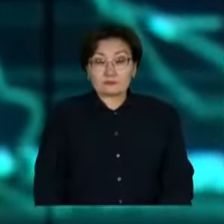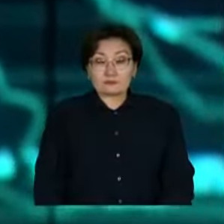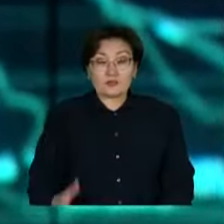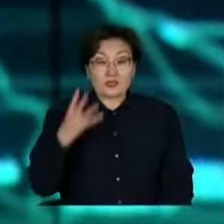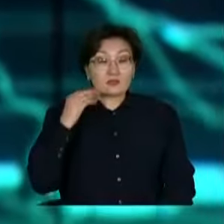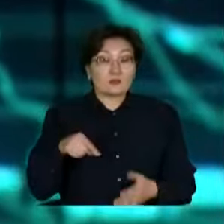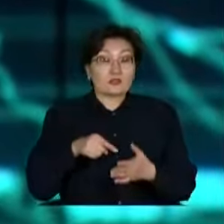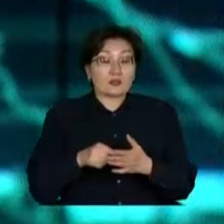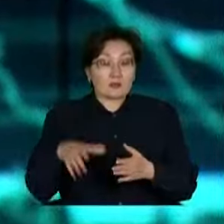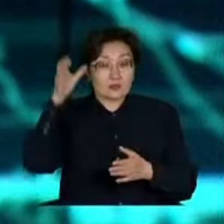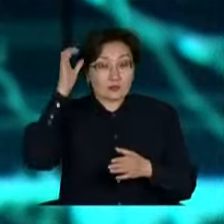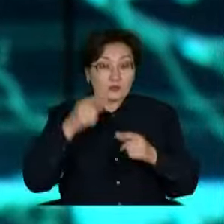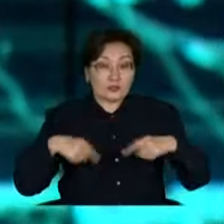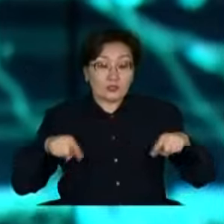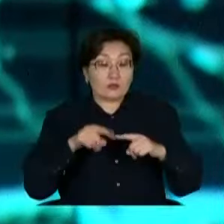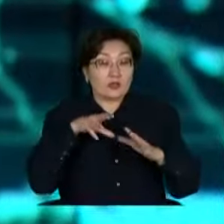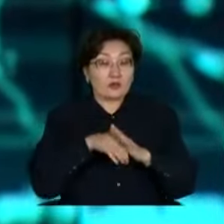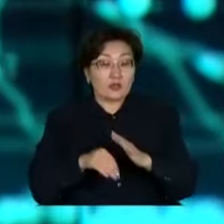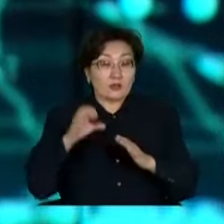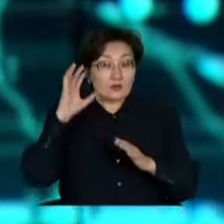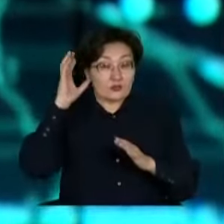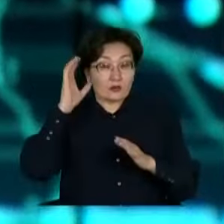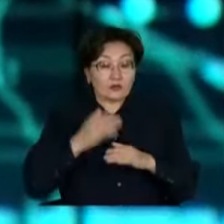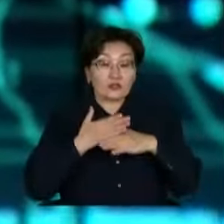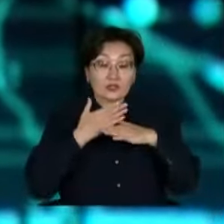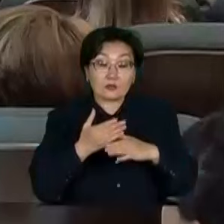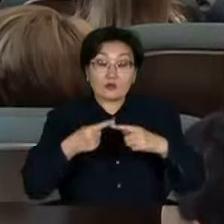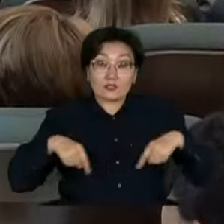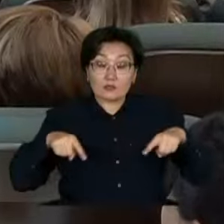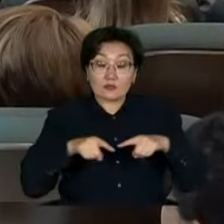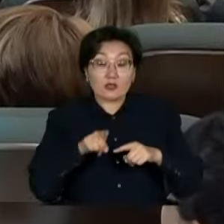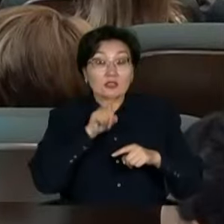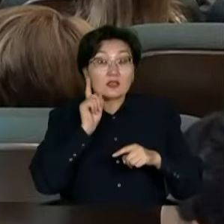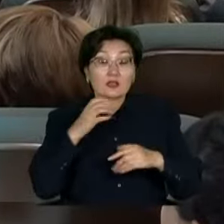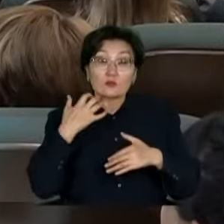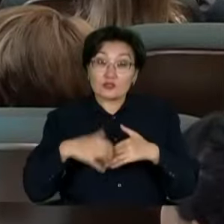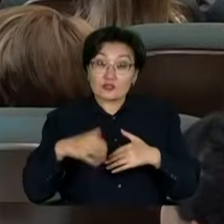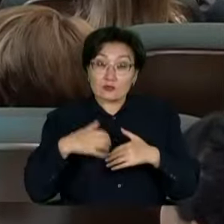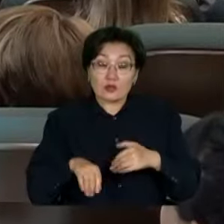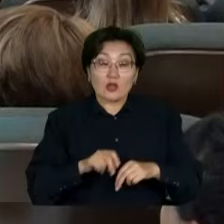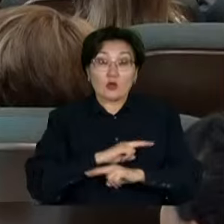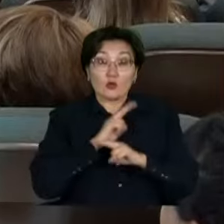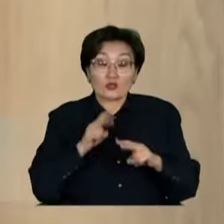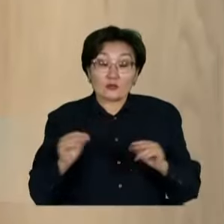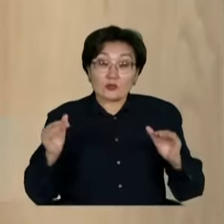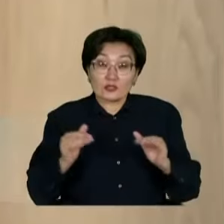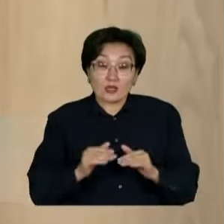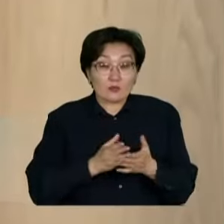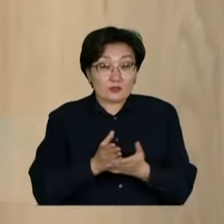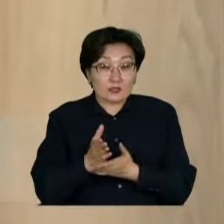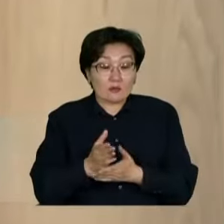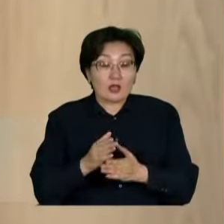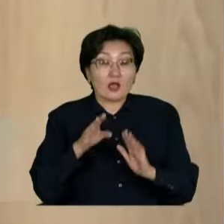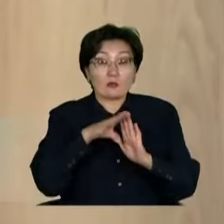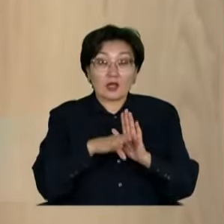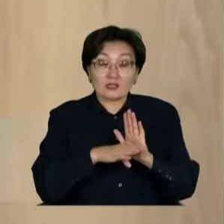Алматы қаласының білім басқармасына қарасты психологиялық қолдау орталығы жасөспірімдер арасындағы өлім жітімді азайтуға бағытталған